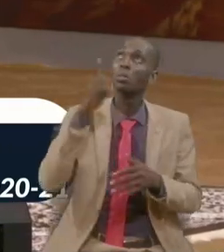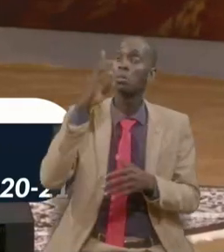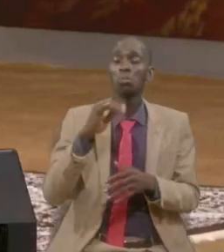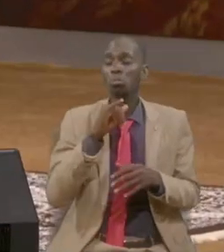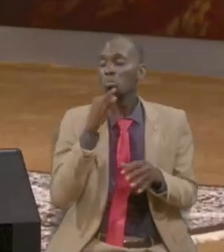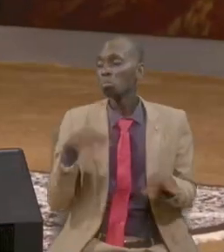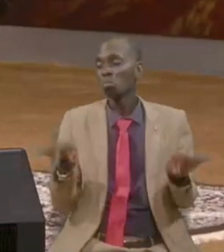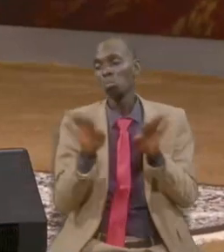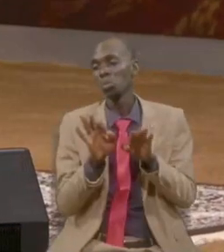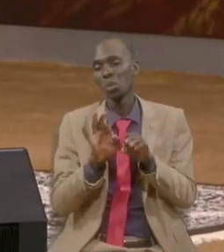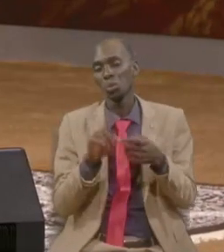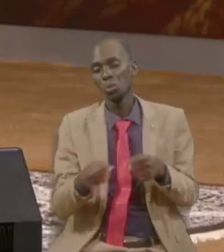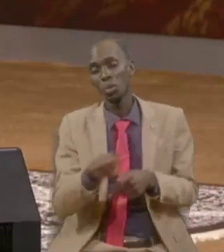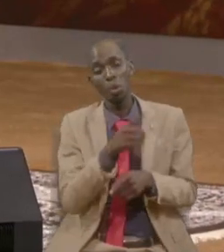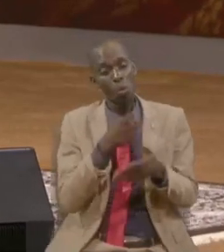ne leur dit rien.